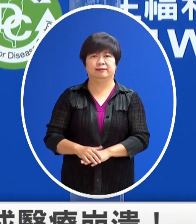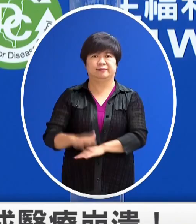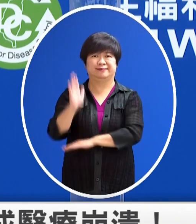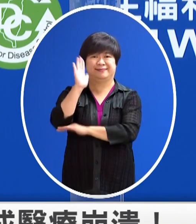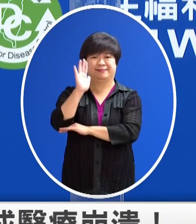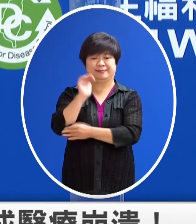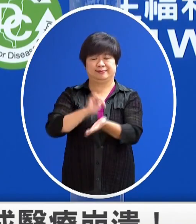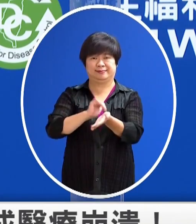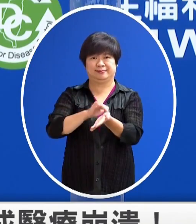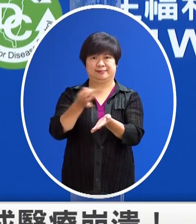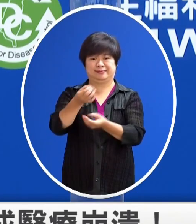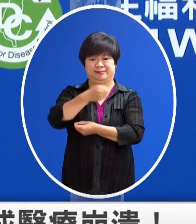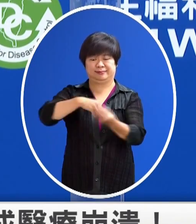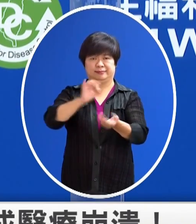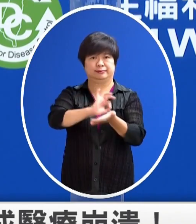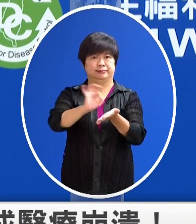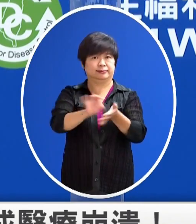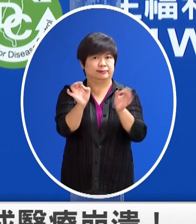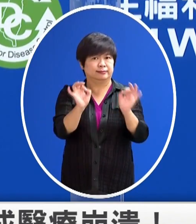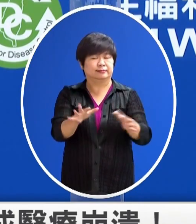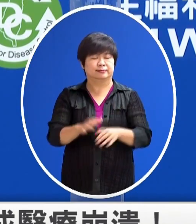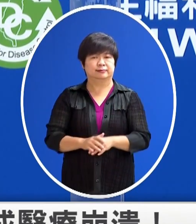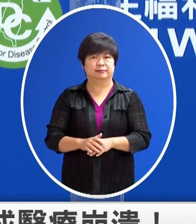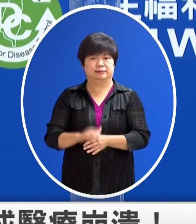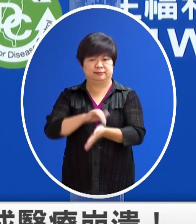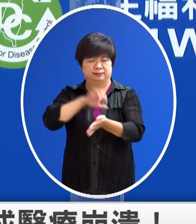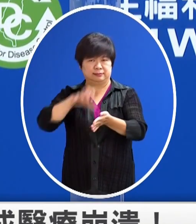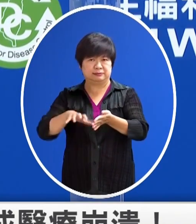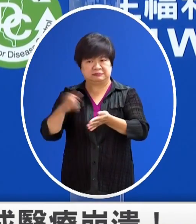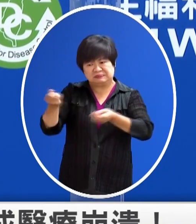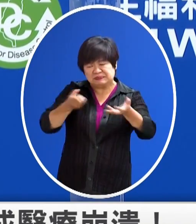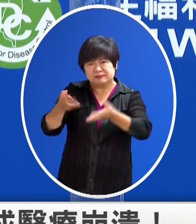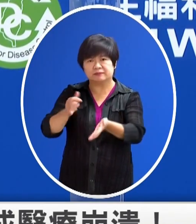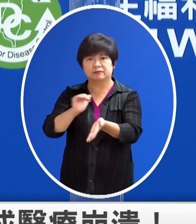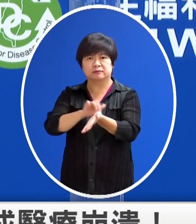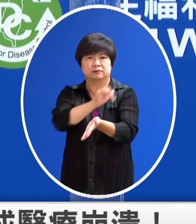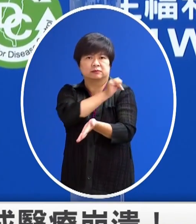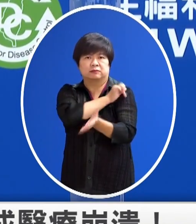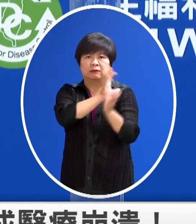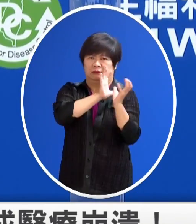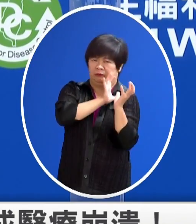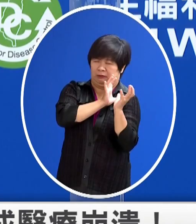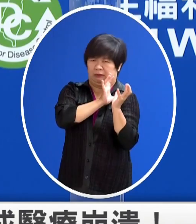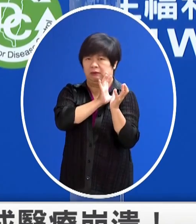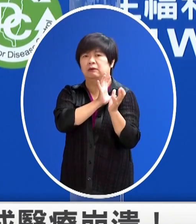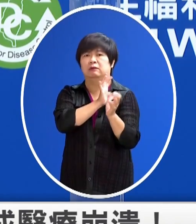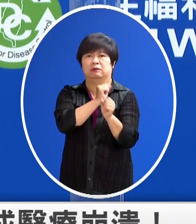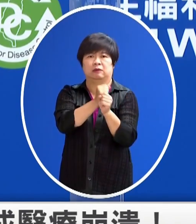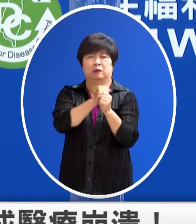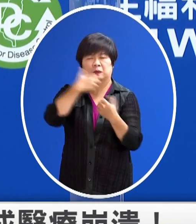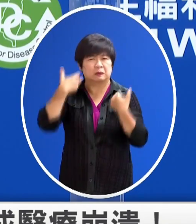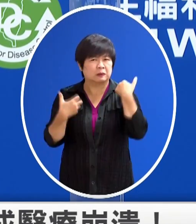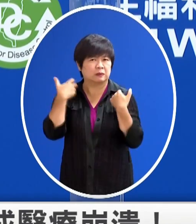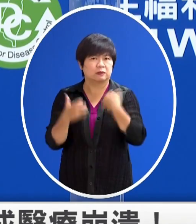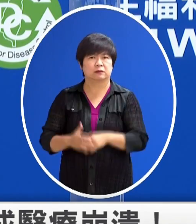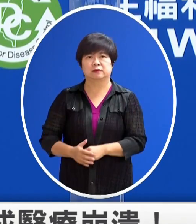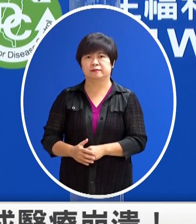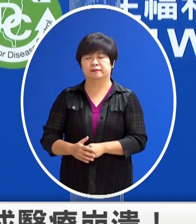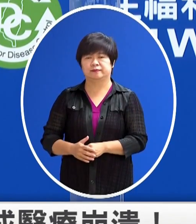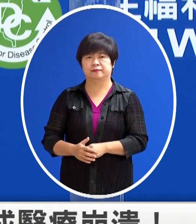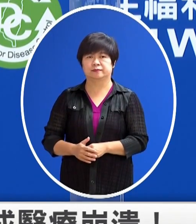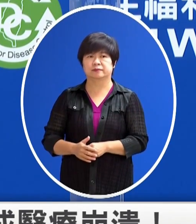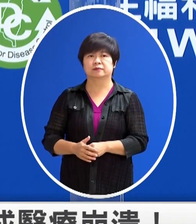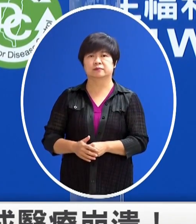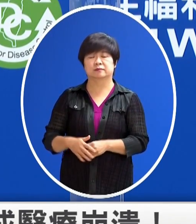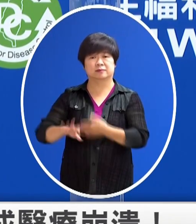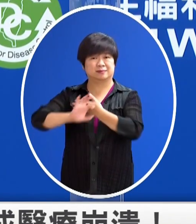的资源，增加院内感染风险及医护人员的负担。那其他国家需针对个案